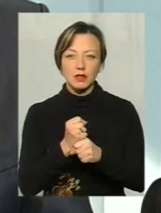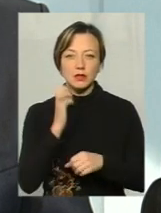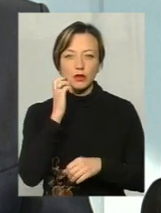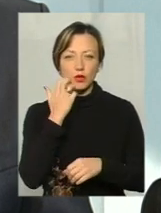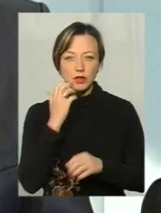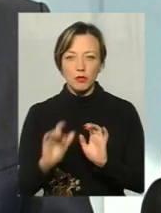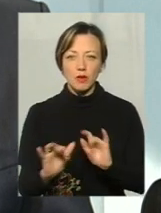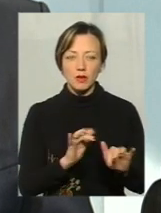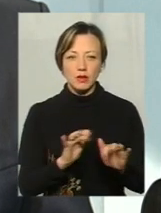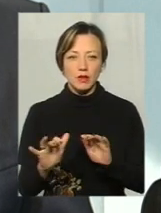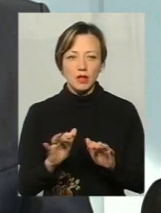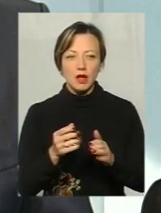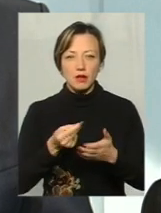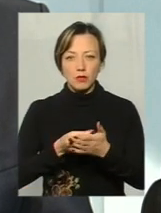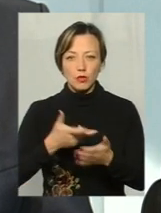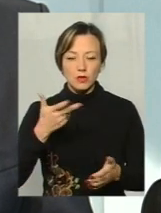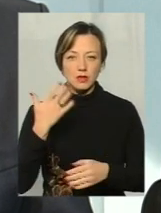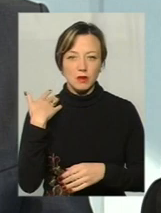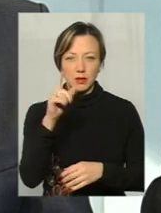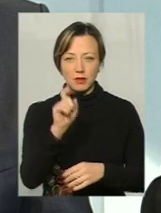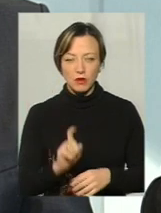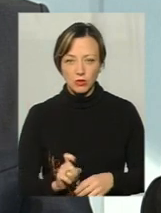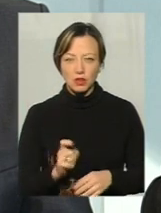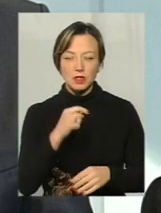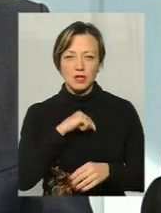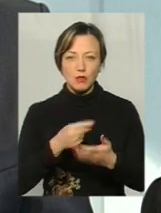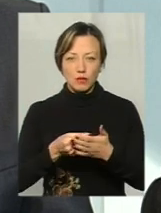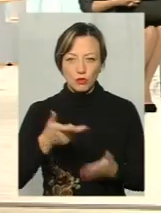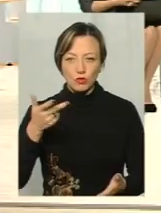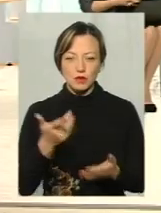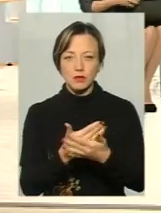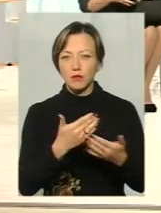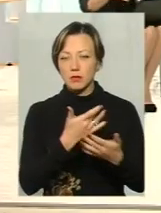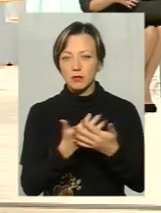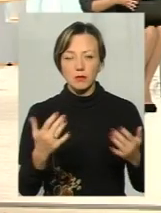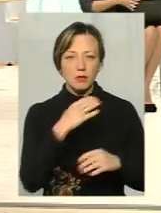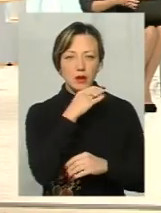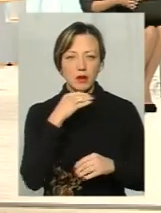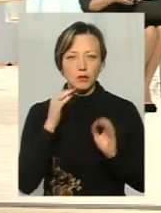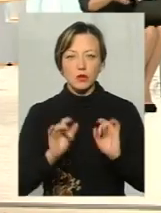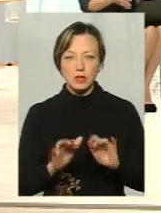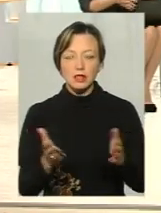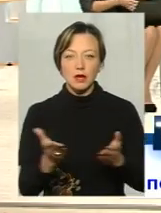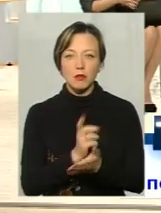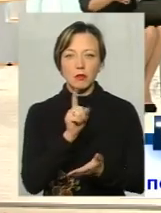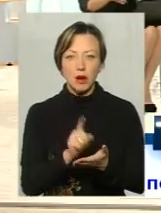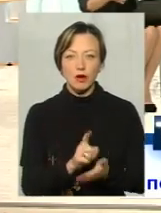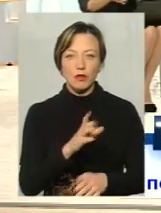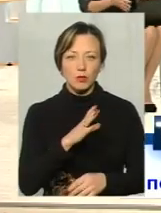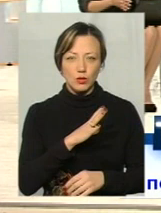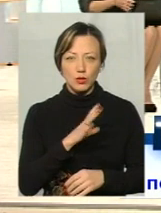серьезные, как люмбальные пункции, стернальные пункции. Тобто дуже багато тих процесів, які мають бути